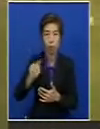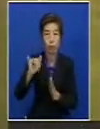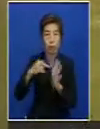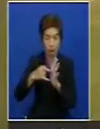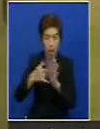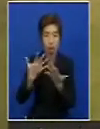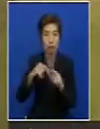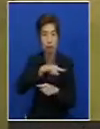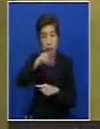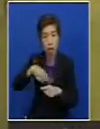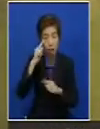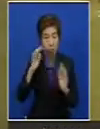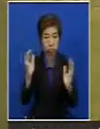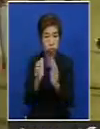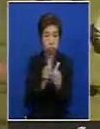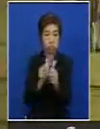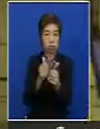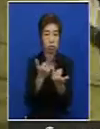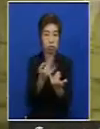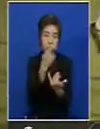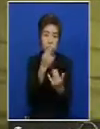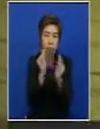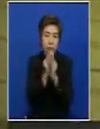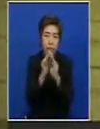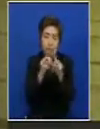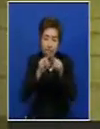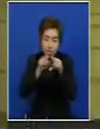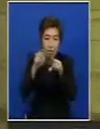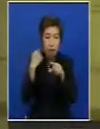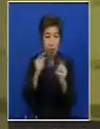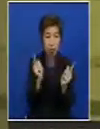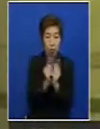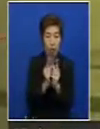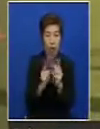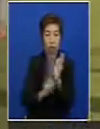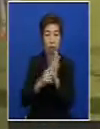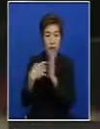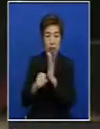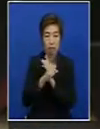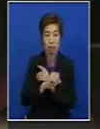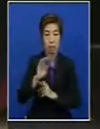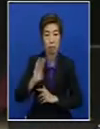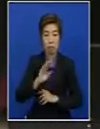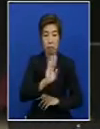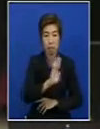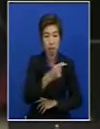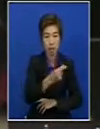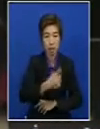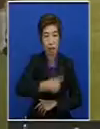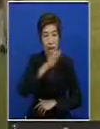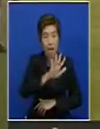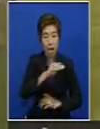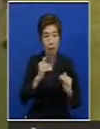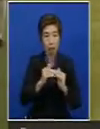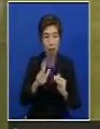ครับการจัดการคงนี้ครับถือว่าค่อนข้างสูสีพอสมควรครับเจอกันมาแล้ว10ครั้งบางกอกกลาสชนะ5เสมอ3แล้วก็พ่าย